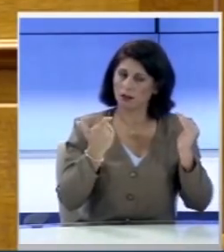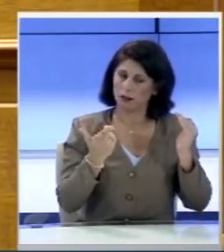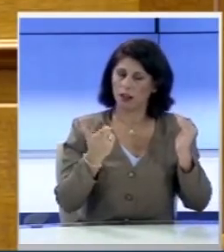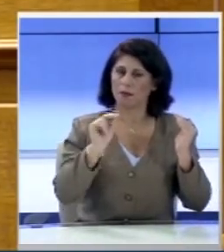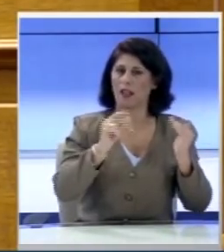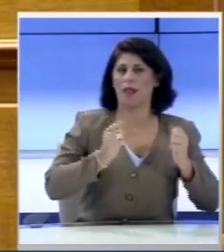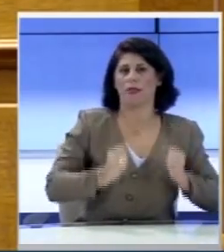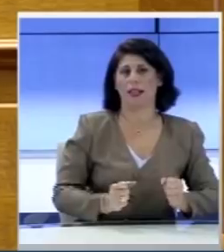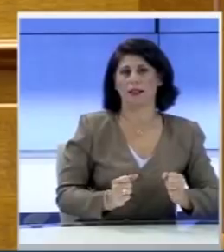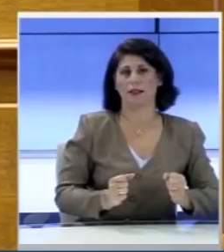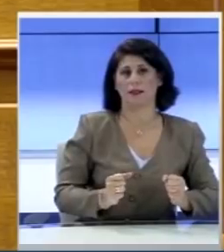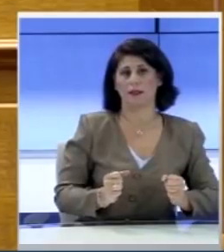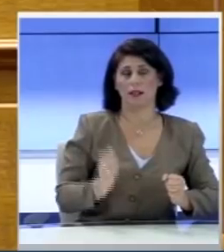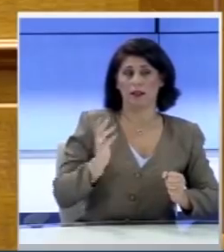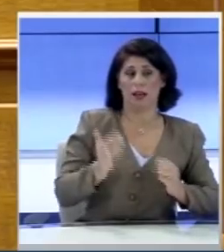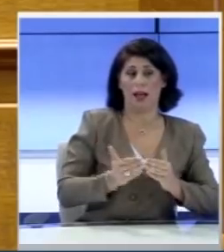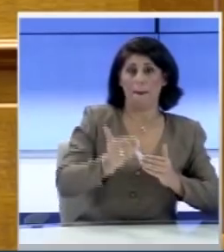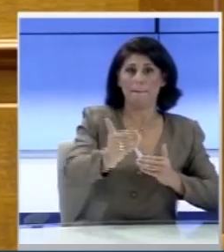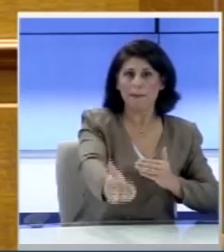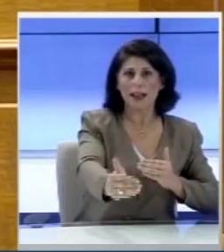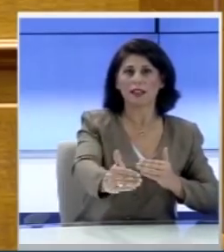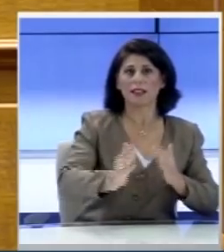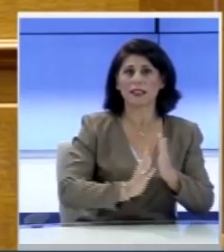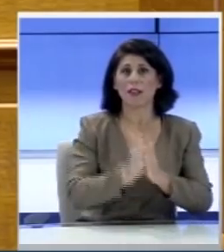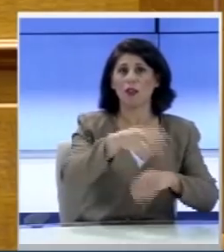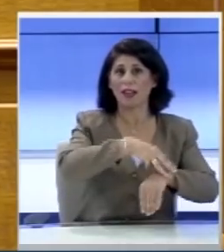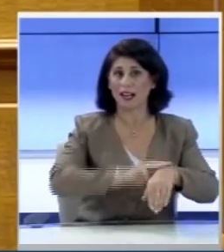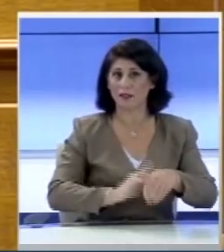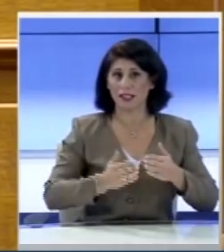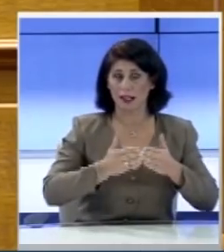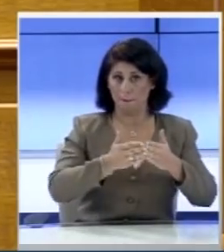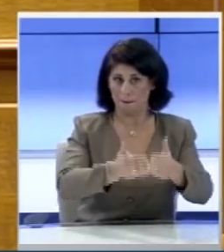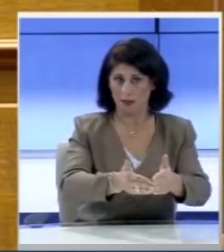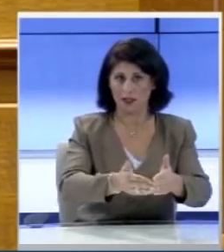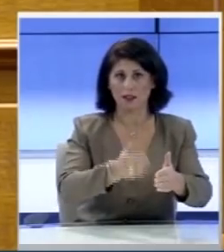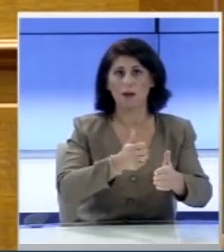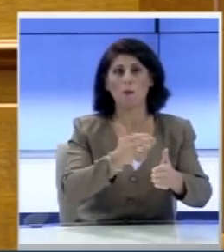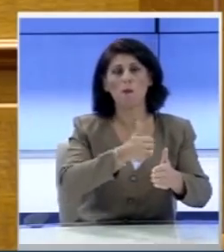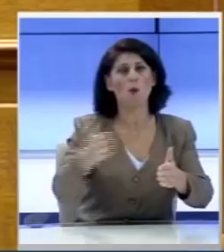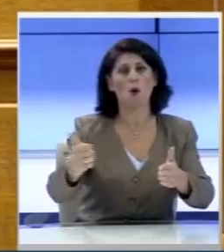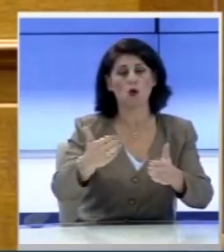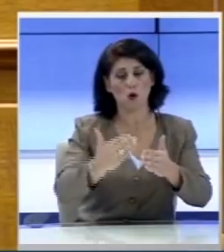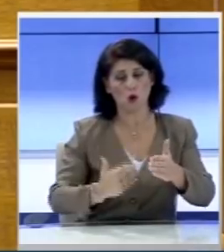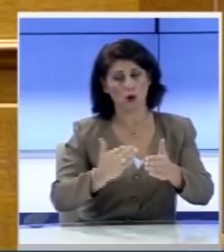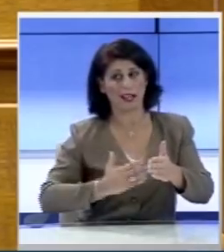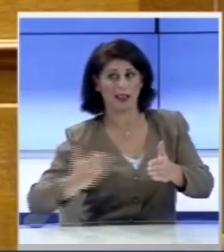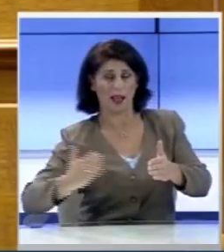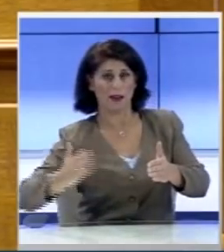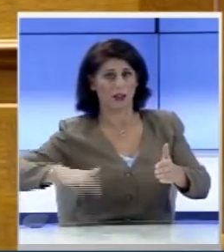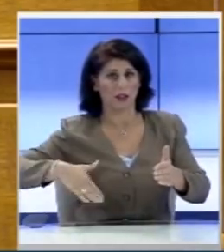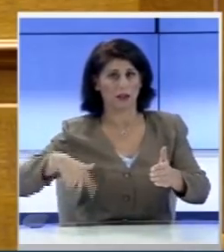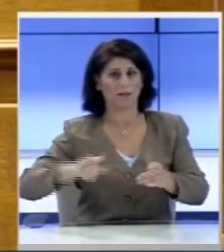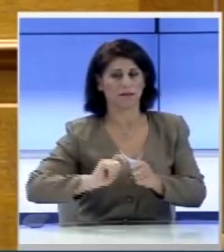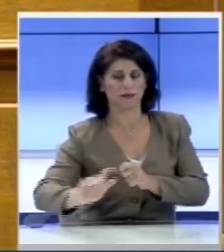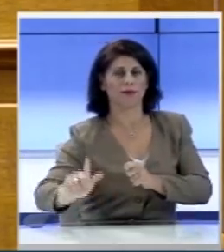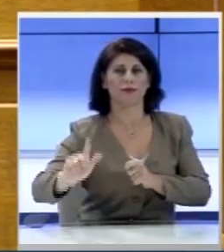έλεγα, θέση περί επέκτασης των χωρικών υδάτων στα 12 ναυτικά μίλια, μόνο νότια και ανατολικά της Κρήτης, τροφοδοτεί